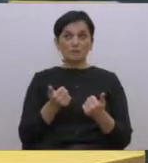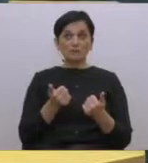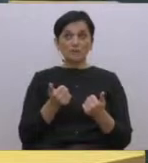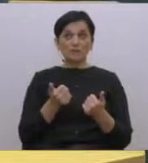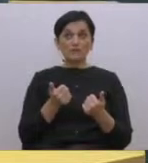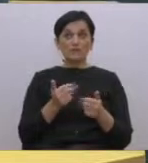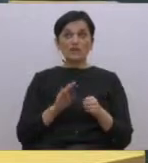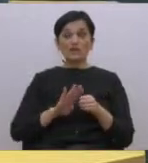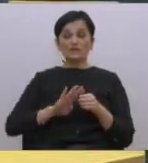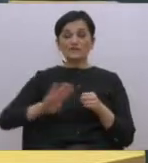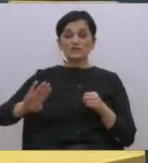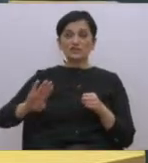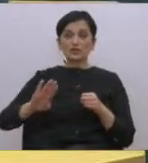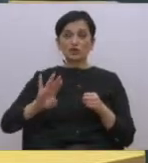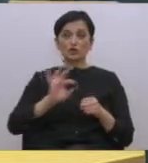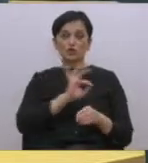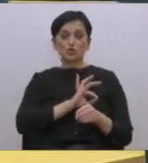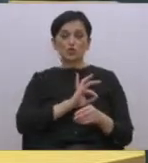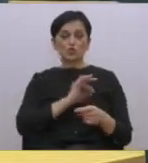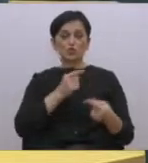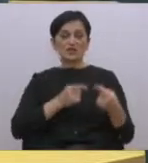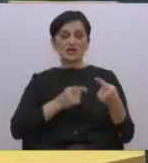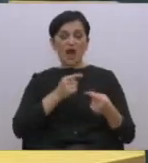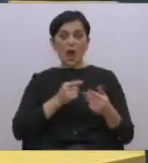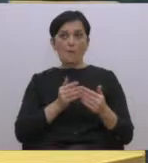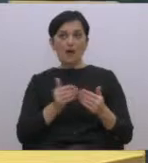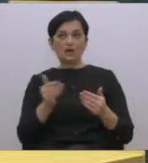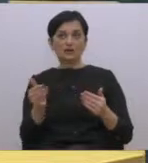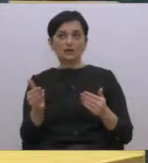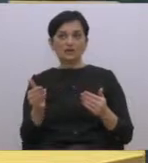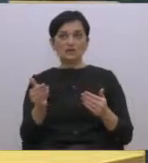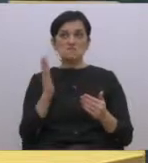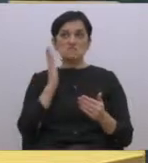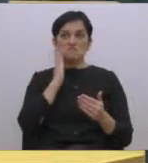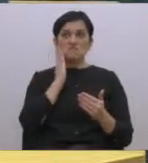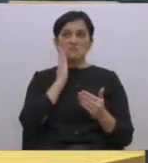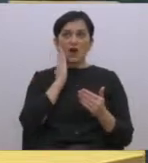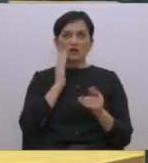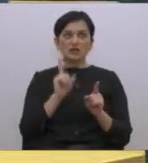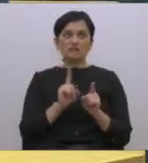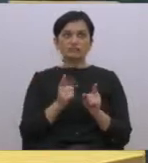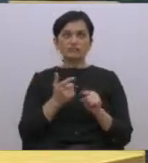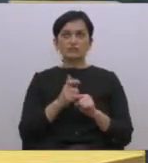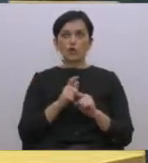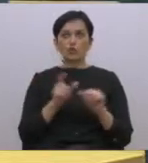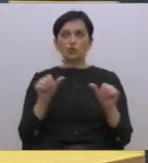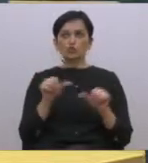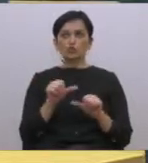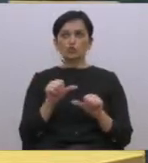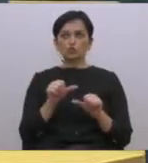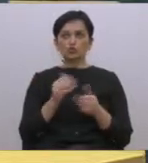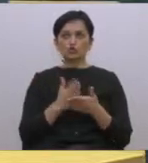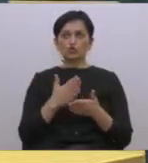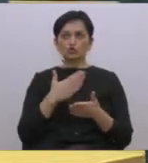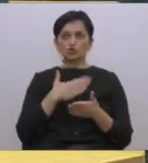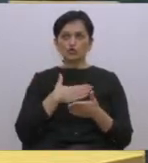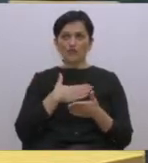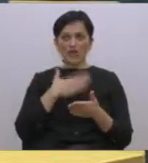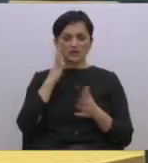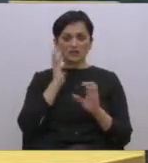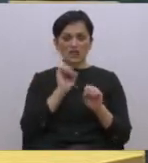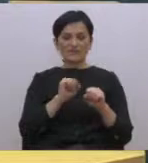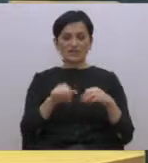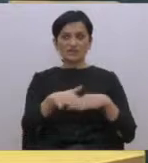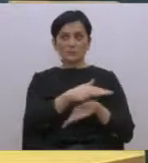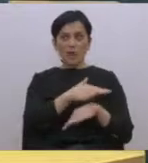Sildeba, Tukat Jurdjulik Amatis Parglebs, da Matlac Ragaca iseti Zalian Sudir Amkteba, Čvenstavs, Tadotis